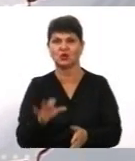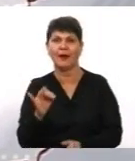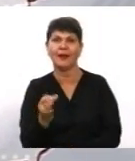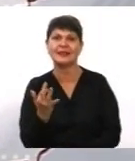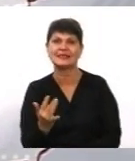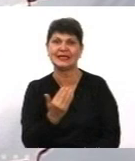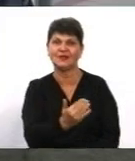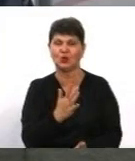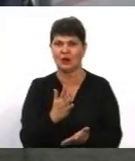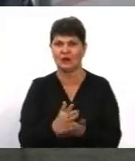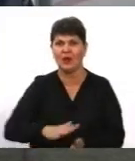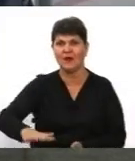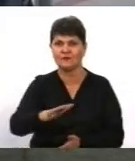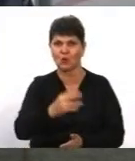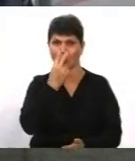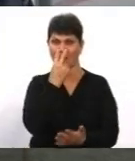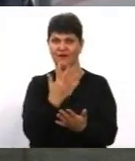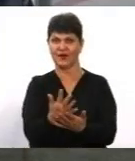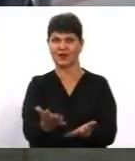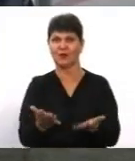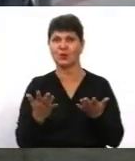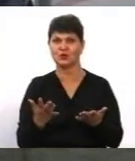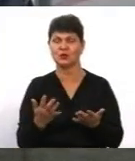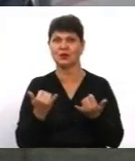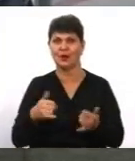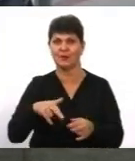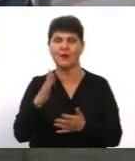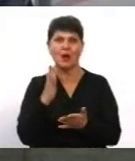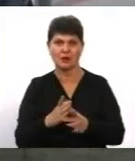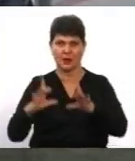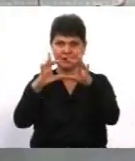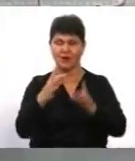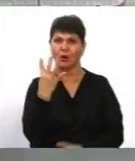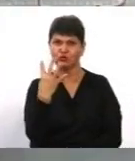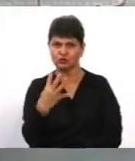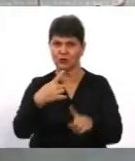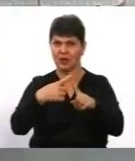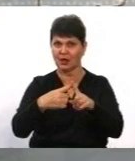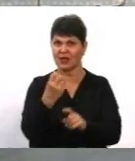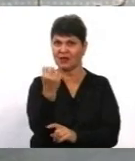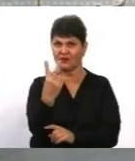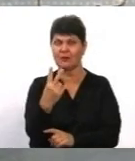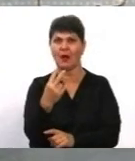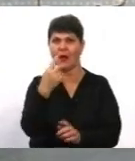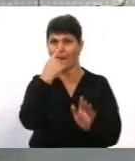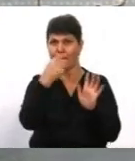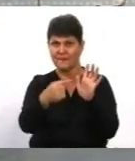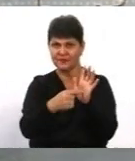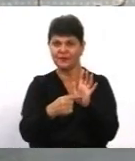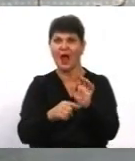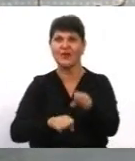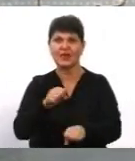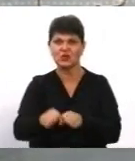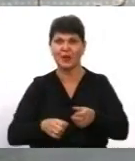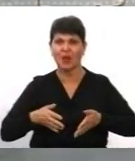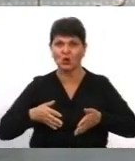є в зоні видимості для пішоходів? Є дорожні знаки 4-12, які позначають велосипедну доріжку, які визначають велосипедну